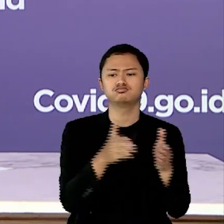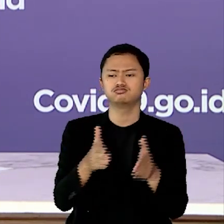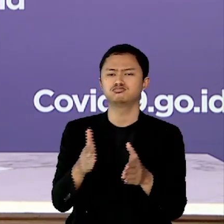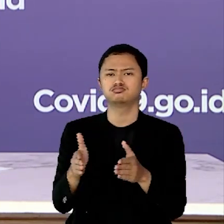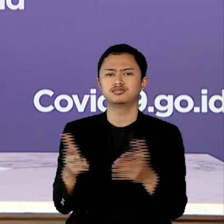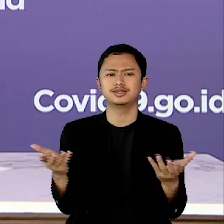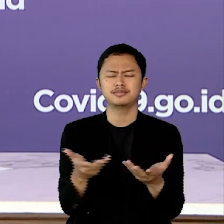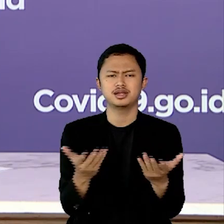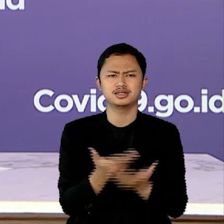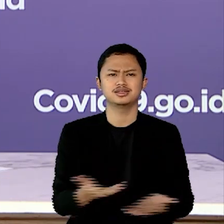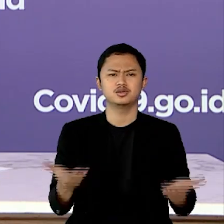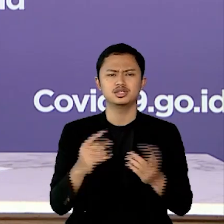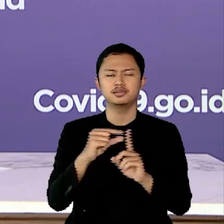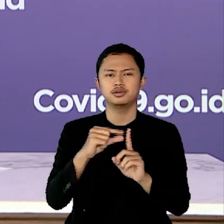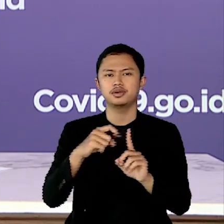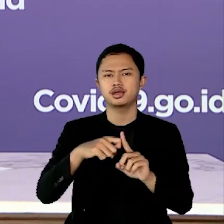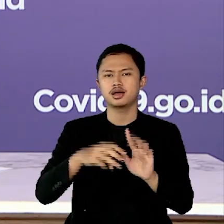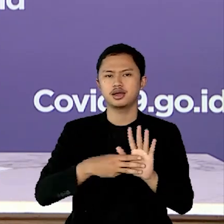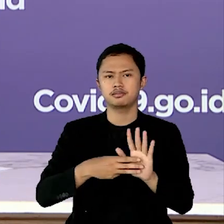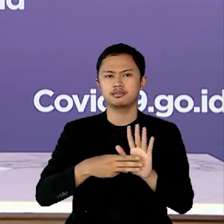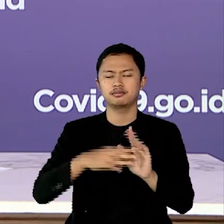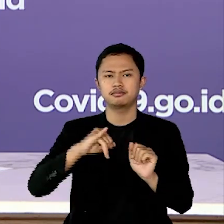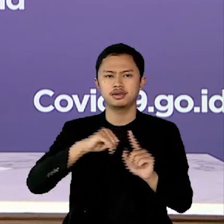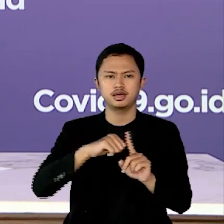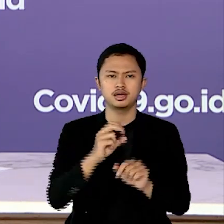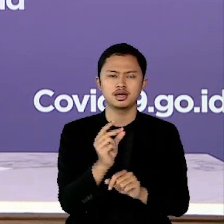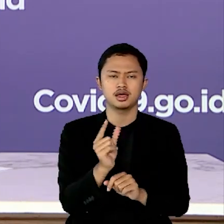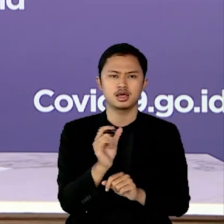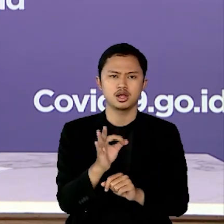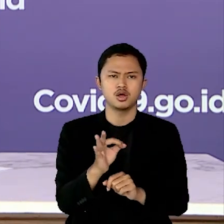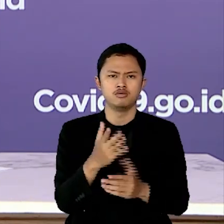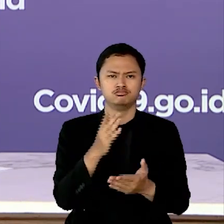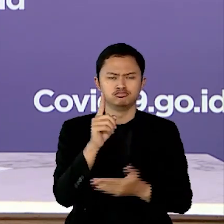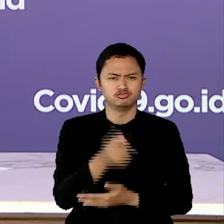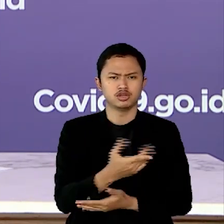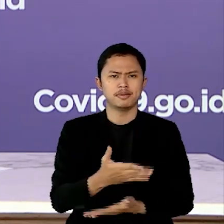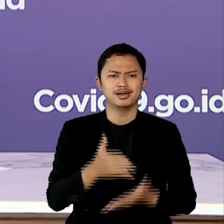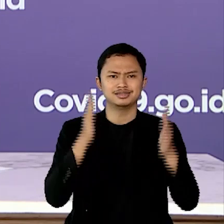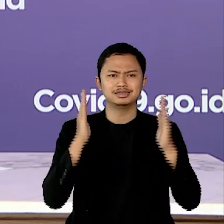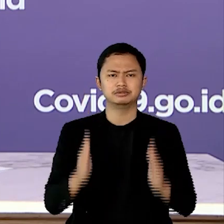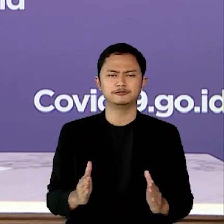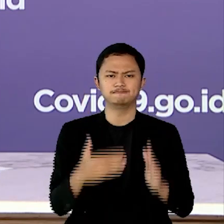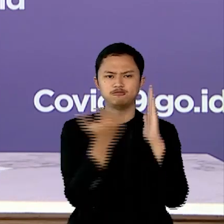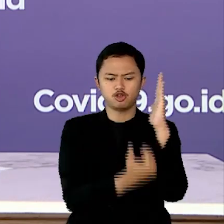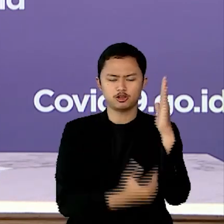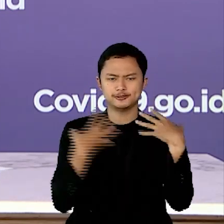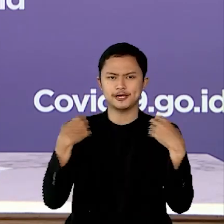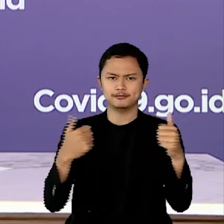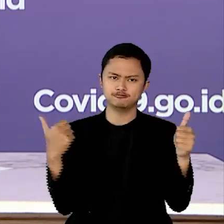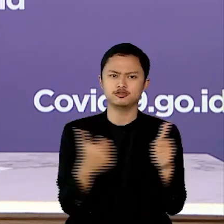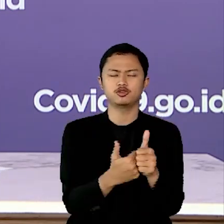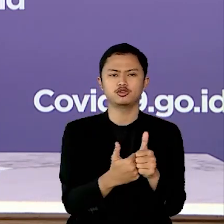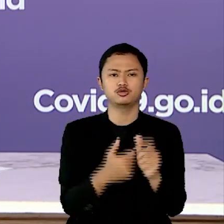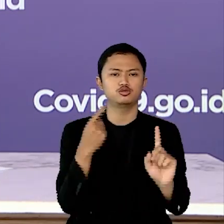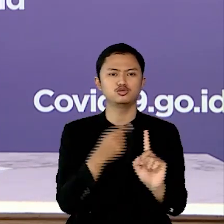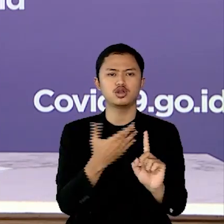saat ini beroperasi di masa ppkm micro untuk dapat secara disiplin mematuhi protokol Kesehatan sebagai